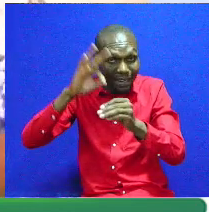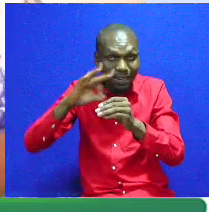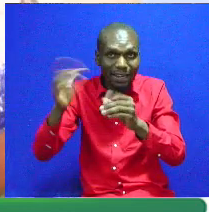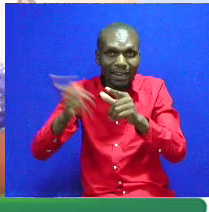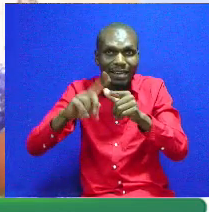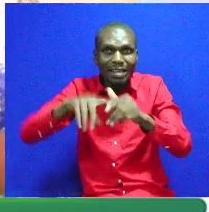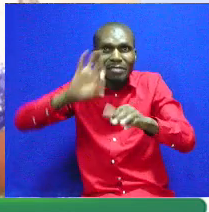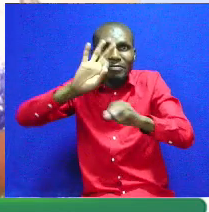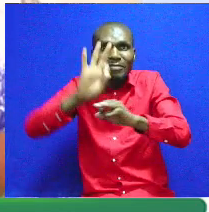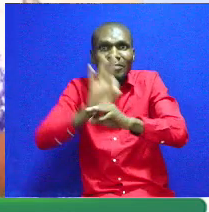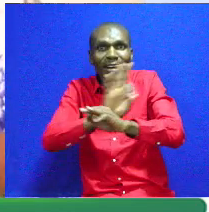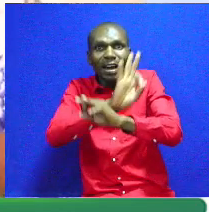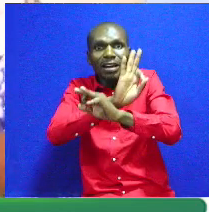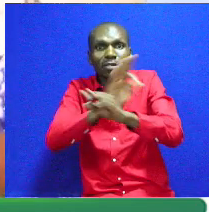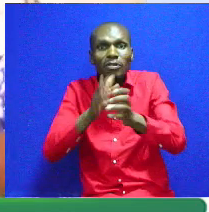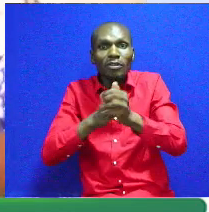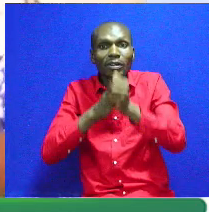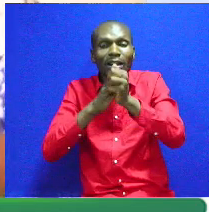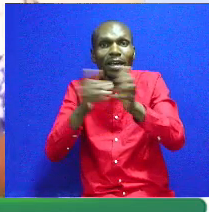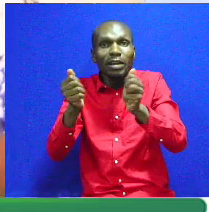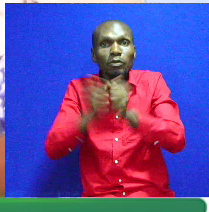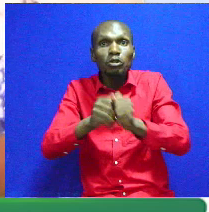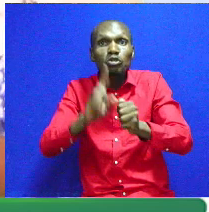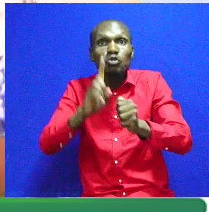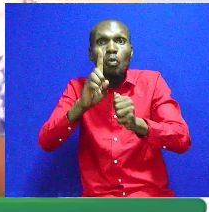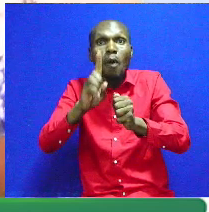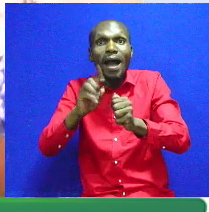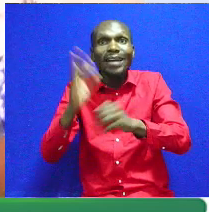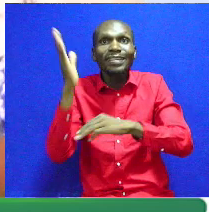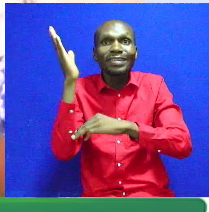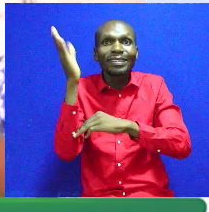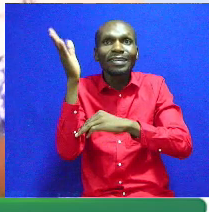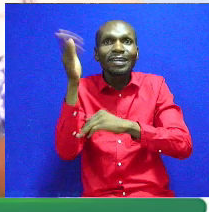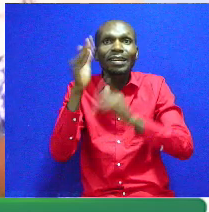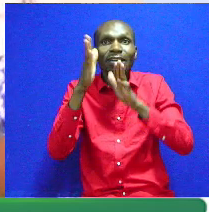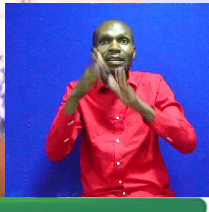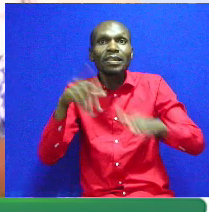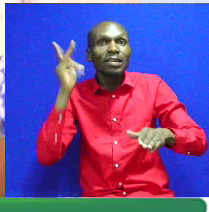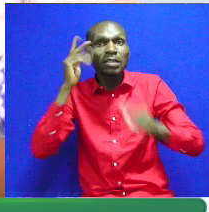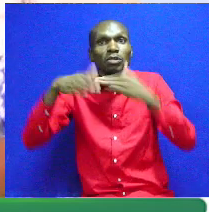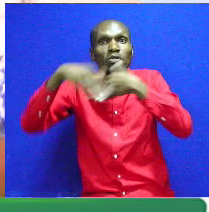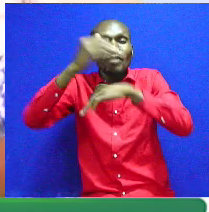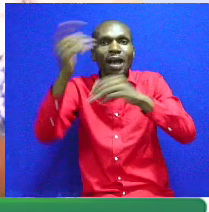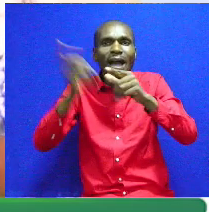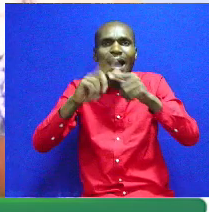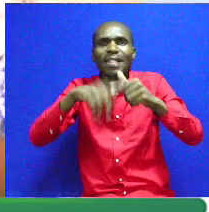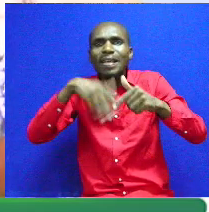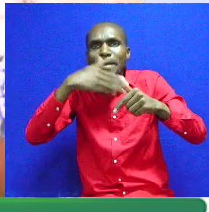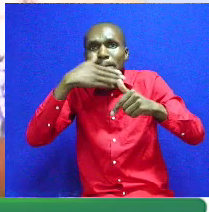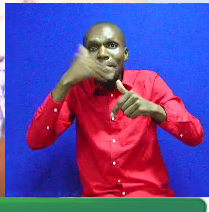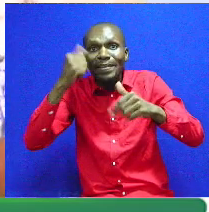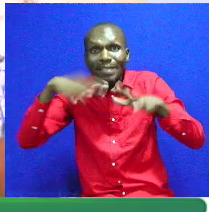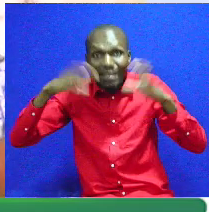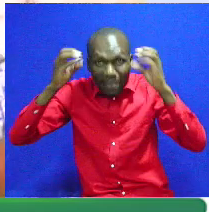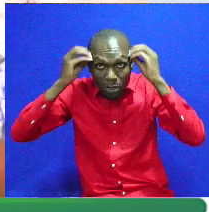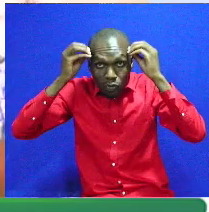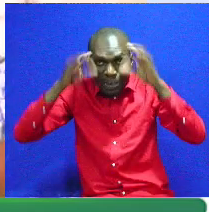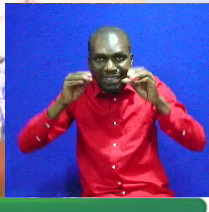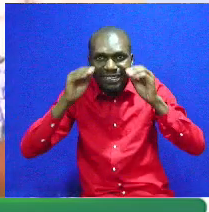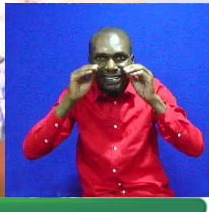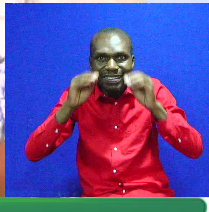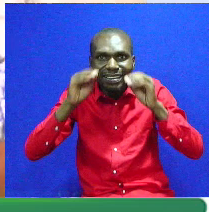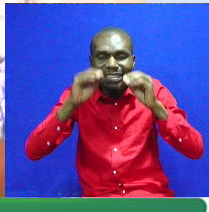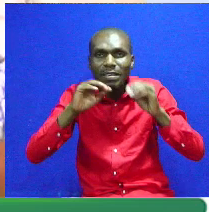yogo korawa na Dr. Rossi Korwase University ya Kisii ni gateru na nerebu ya avoroki wakwe wa oboseme wa mapema